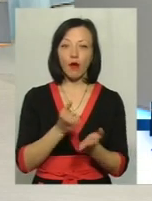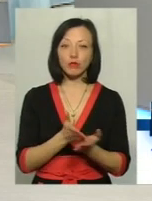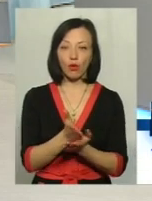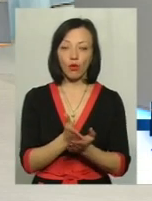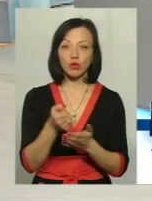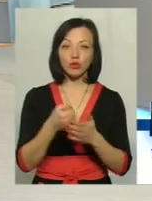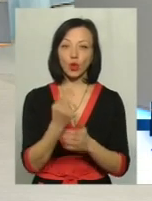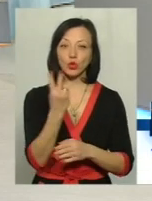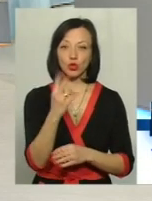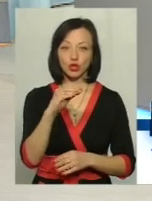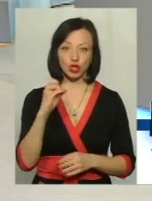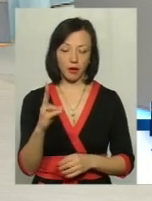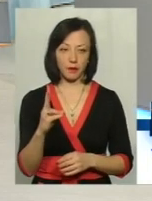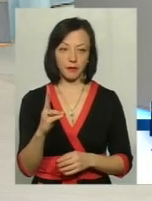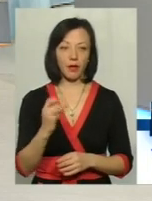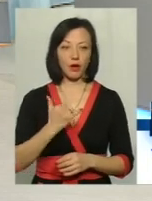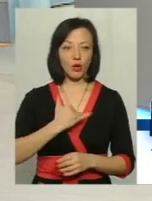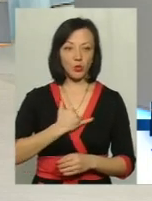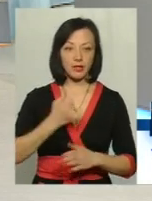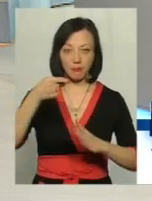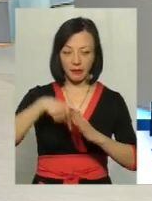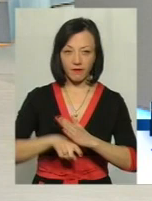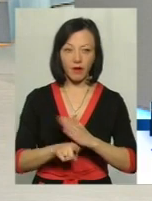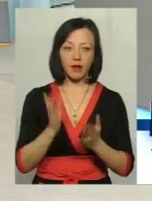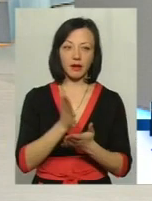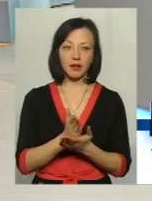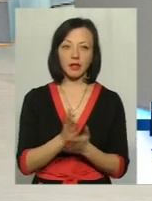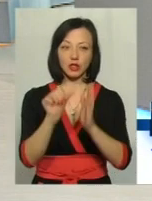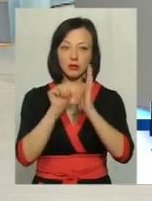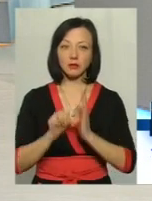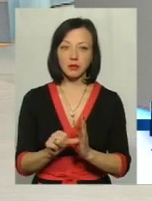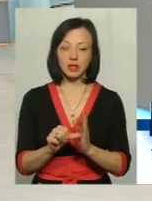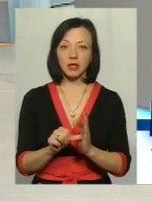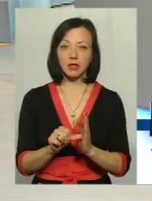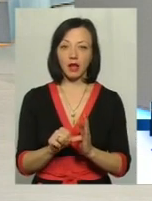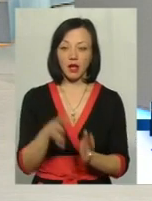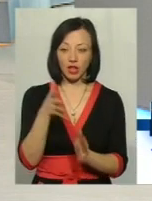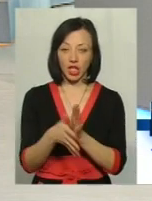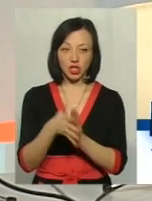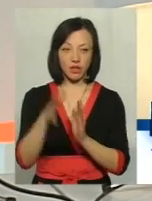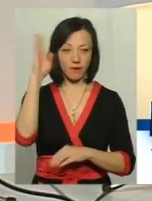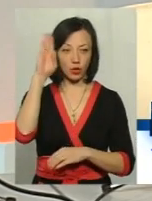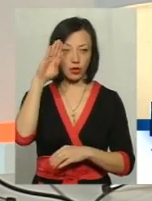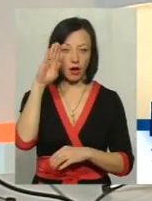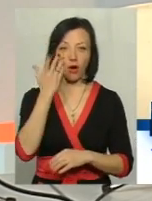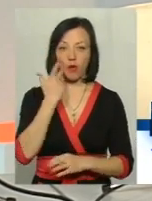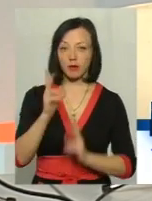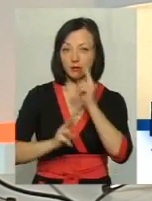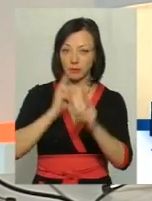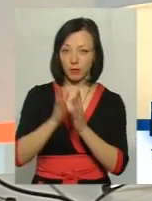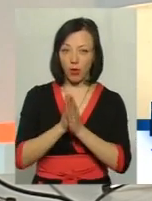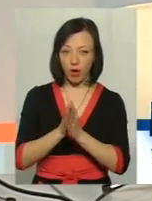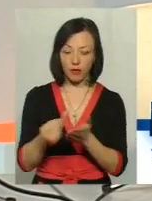до другого ЖЕКа. В нас в підвалі вже на протязі півроку тече вода. Коли робите зауваження і прохання